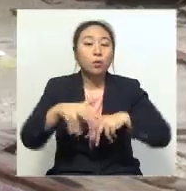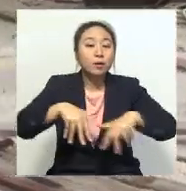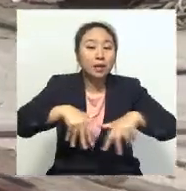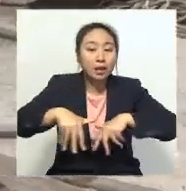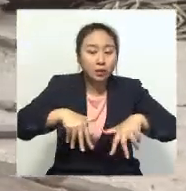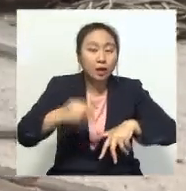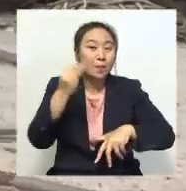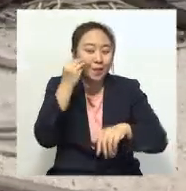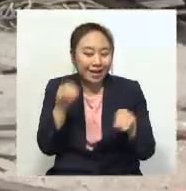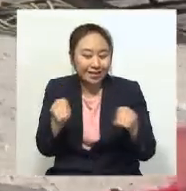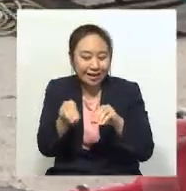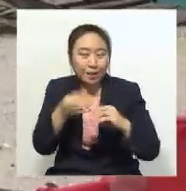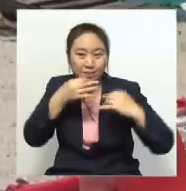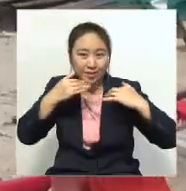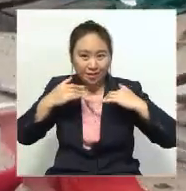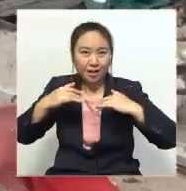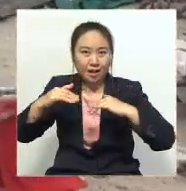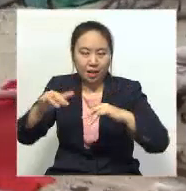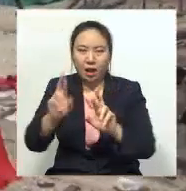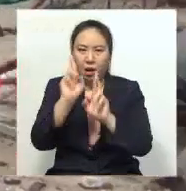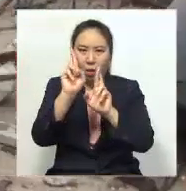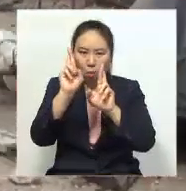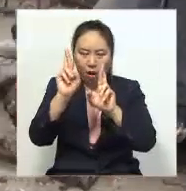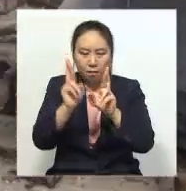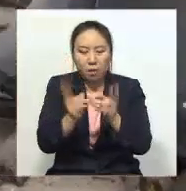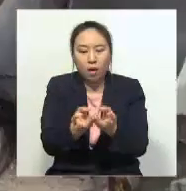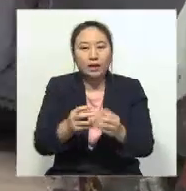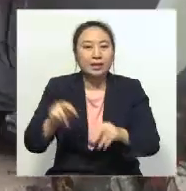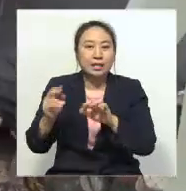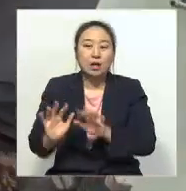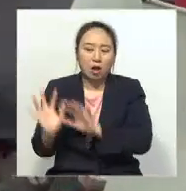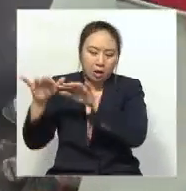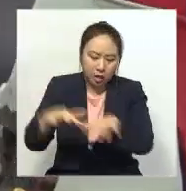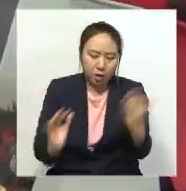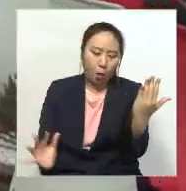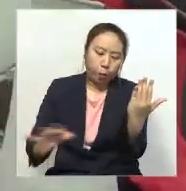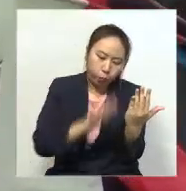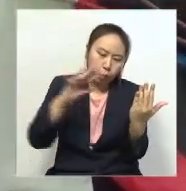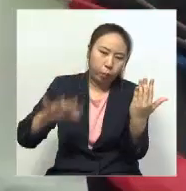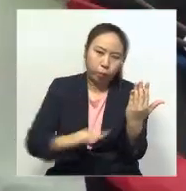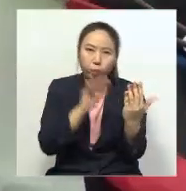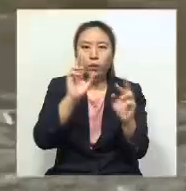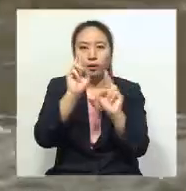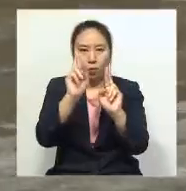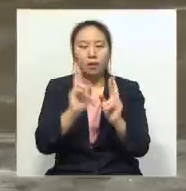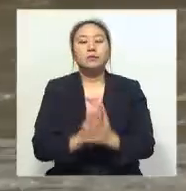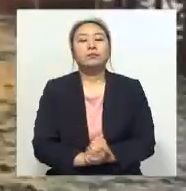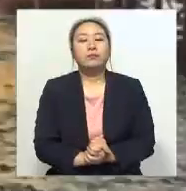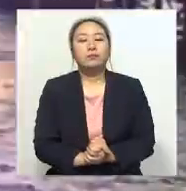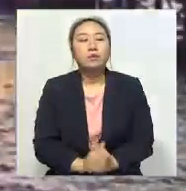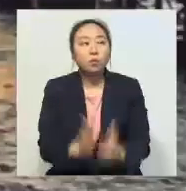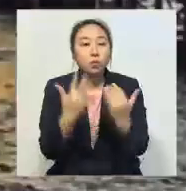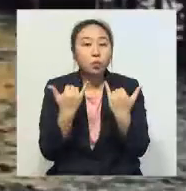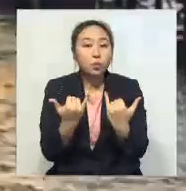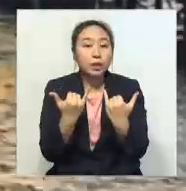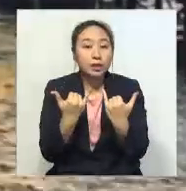อาศัยอยู่บริเวณชายฝั่งก็ขอให้ระมัดระวังเรื่องของคลื่นที่ซัดเข้าหาฝั่งค่ะ ส่วนวันนี้นะคะพื้น